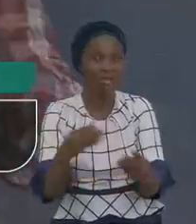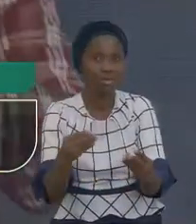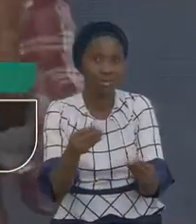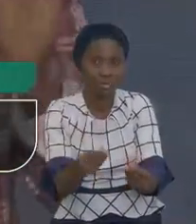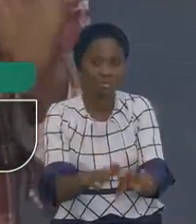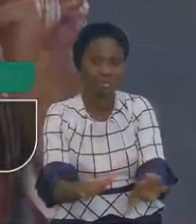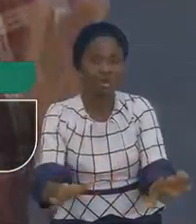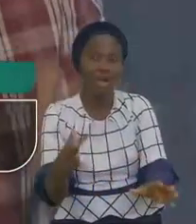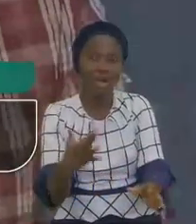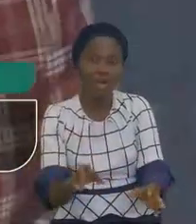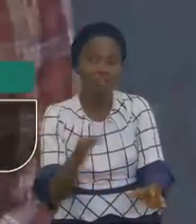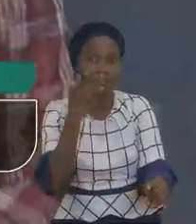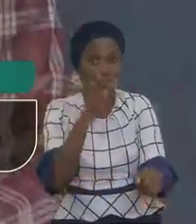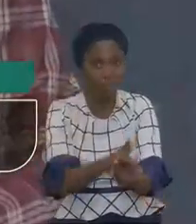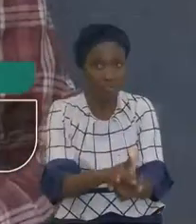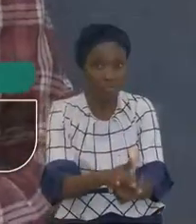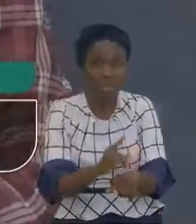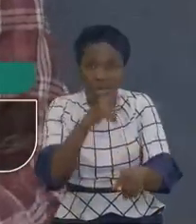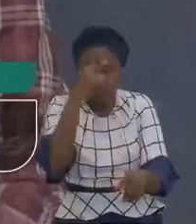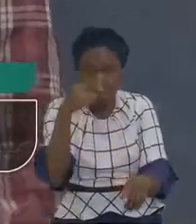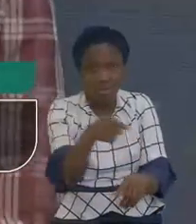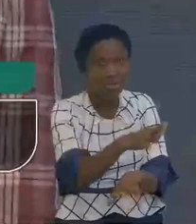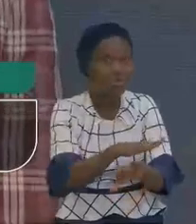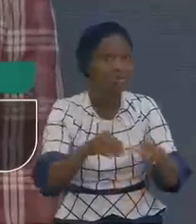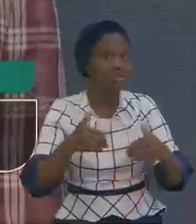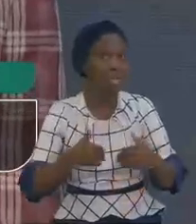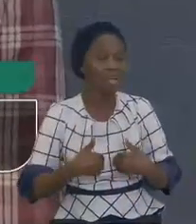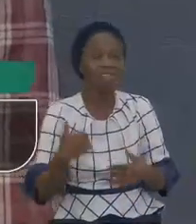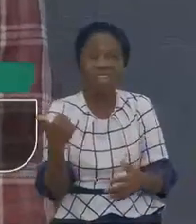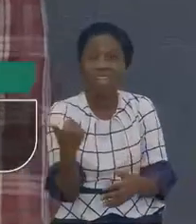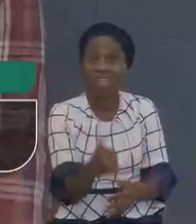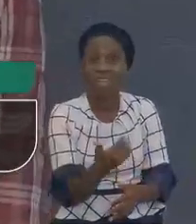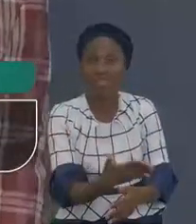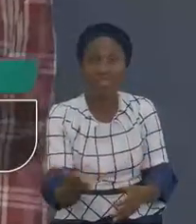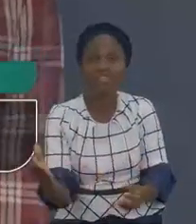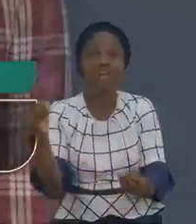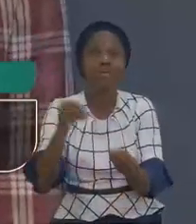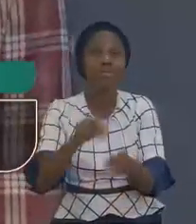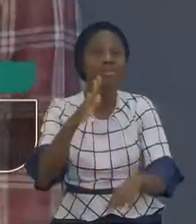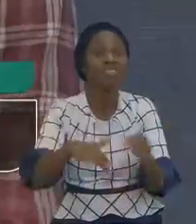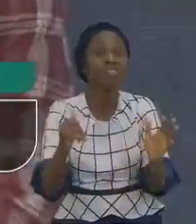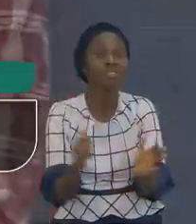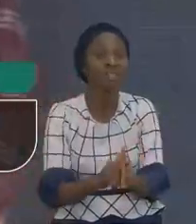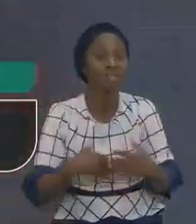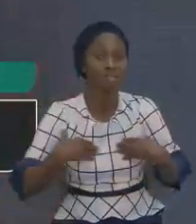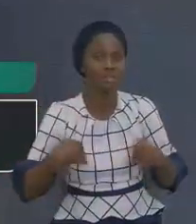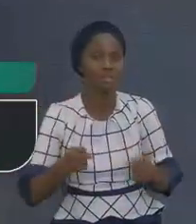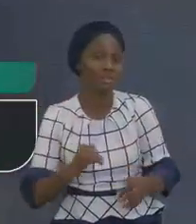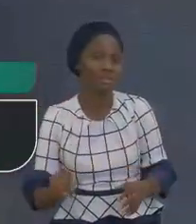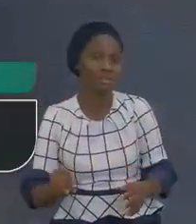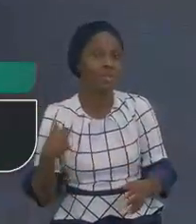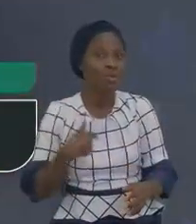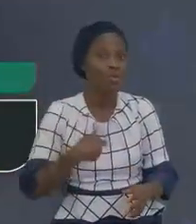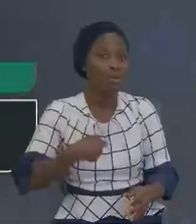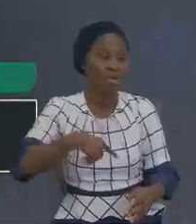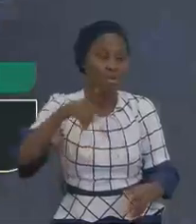pas, ils n'avaient rien de plus que cette guérison. Nous devons associer la sainteté à